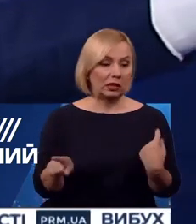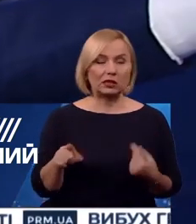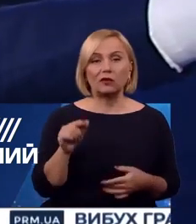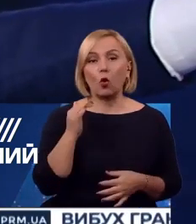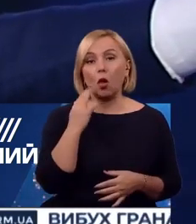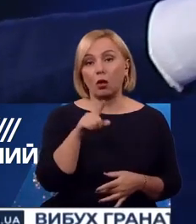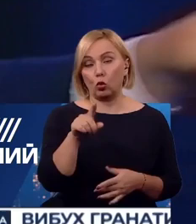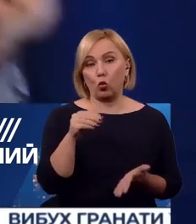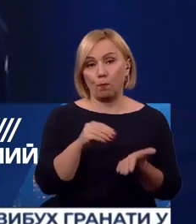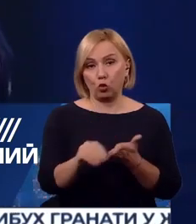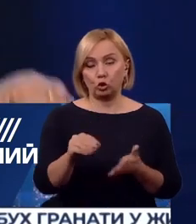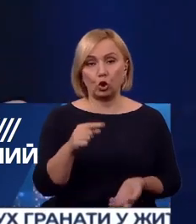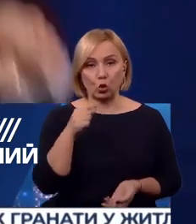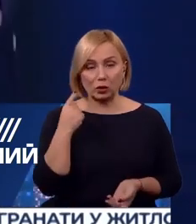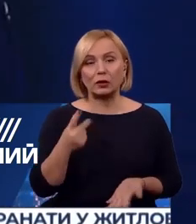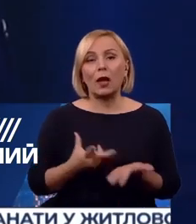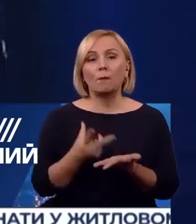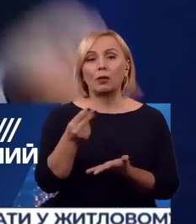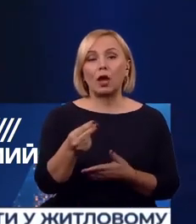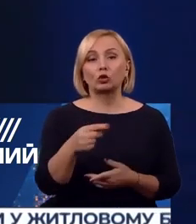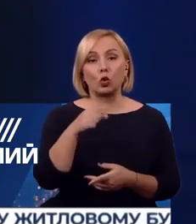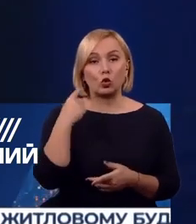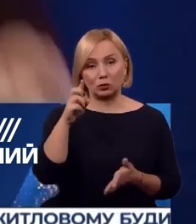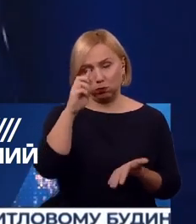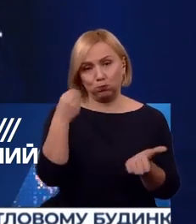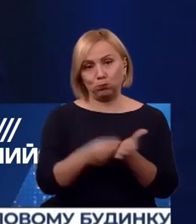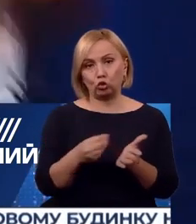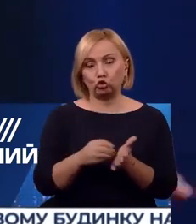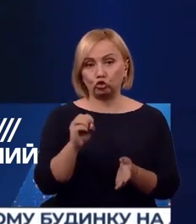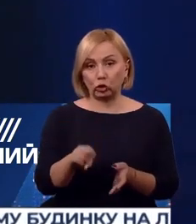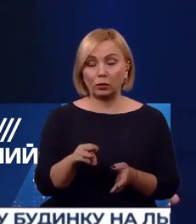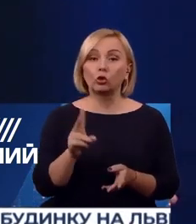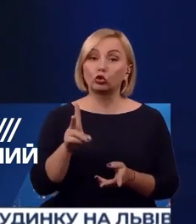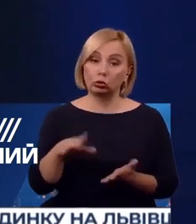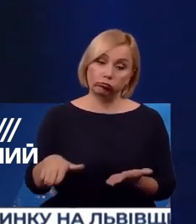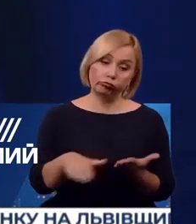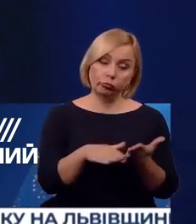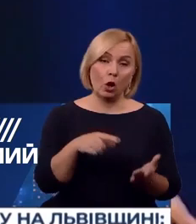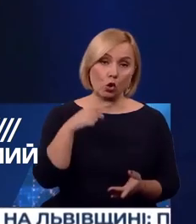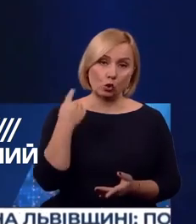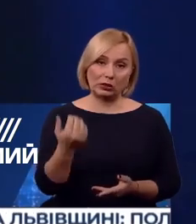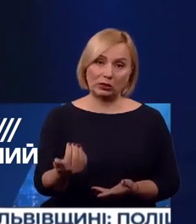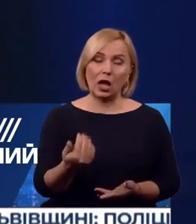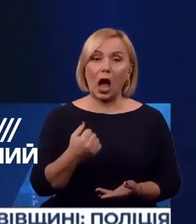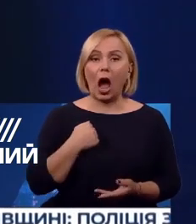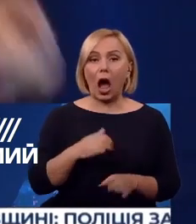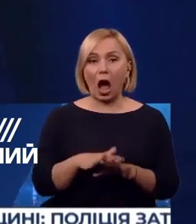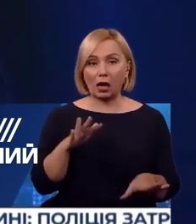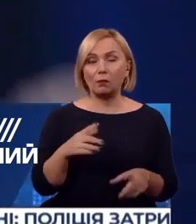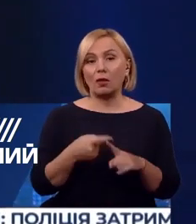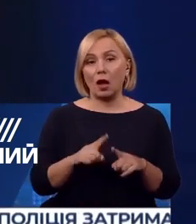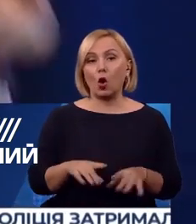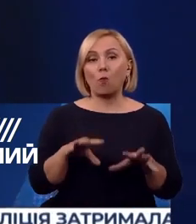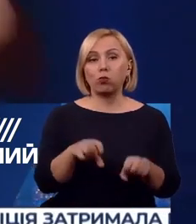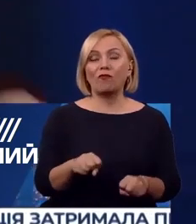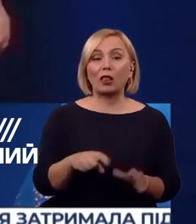ти купуєш російське, ти платиш гроші до російського бюджету, який фінансує російську армію, яка окупувала наш Донбас,